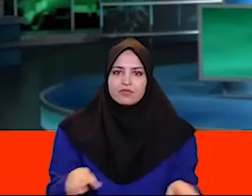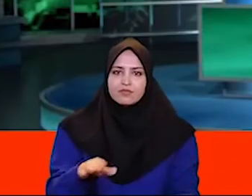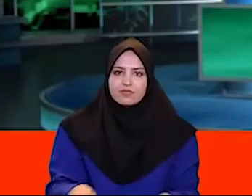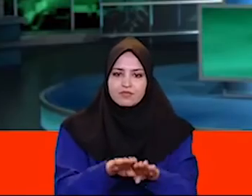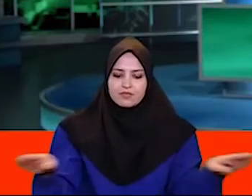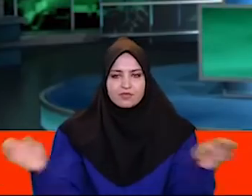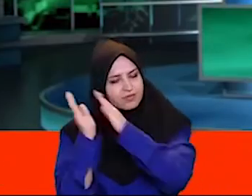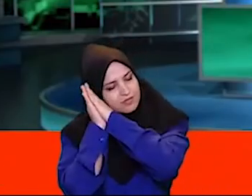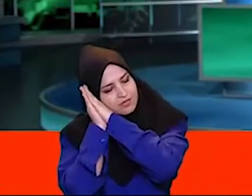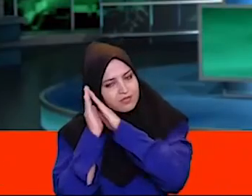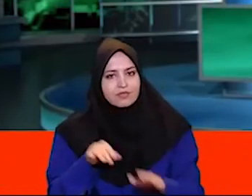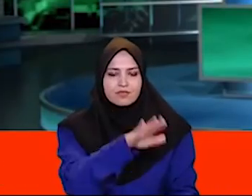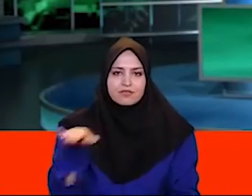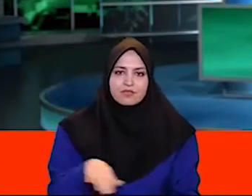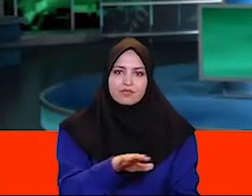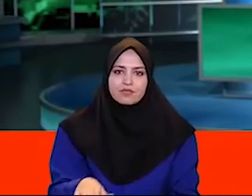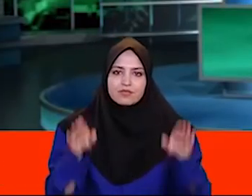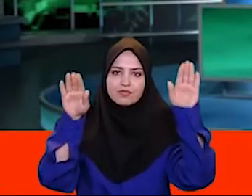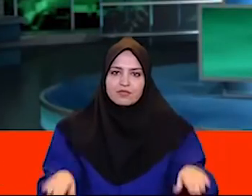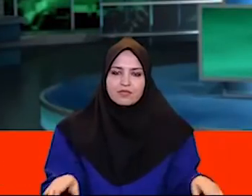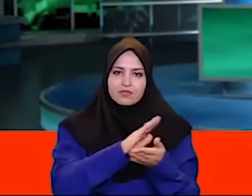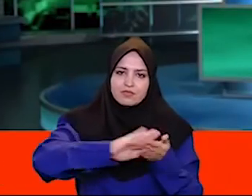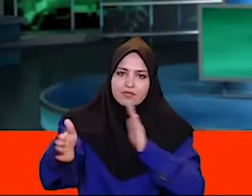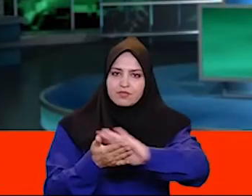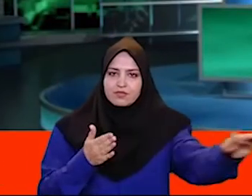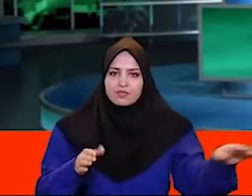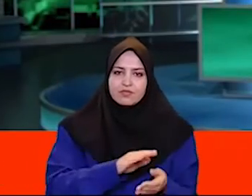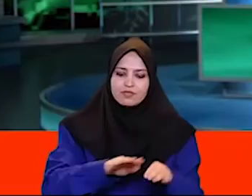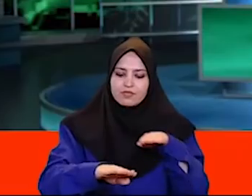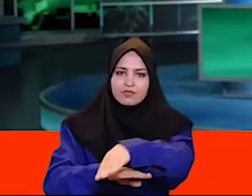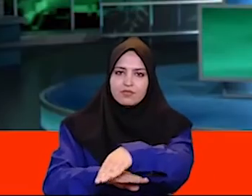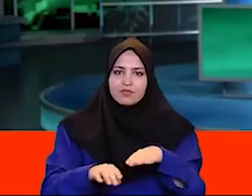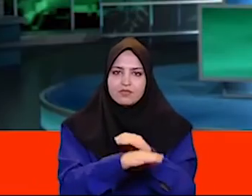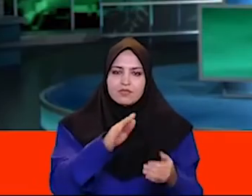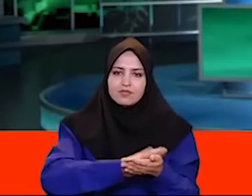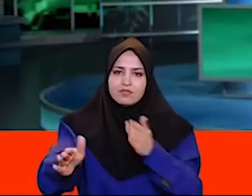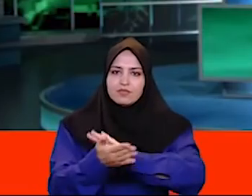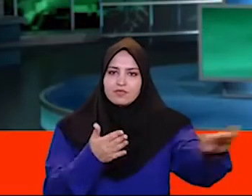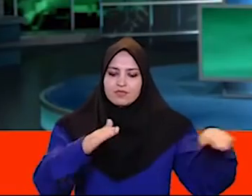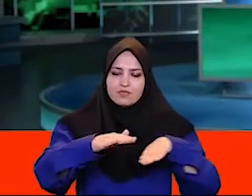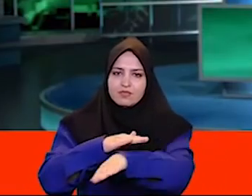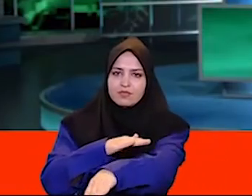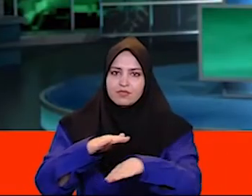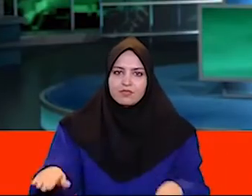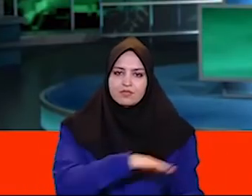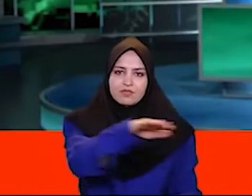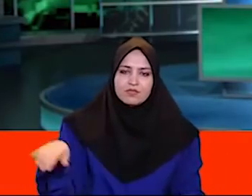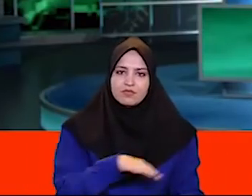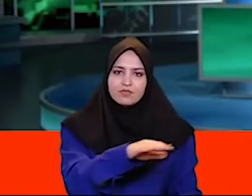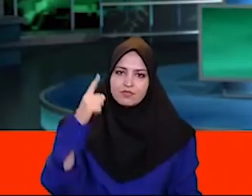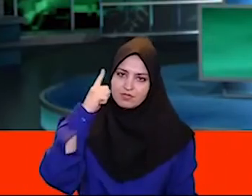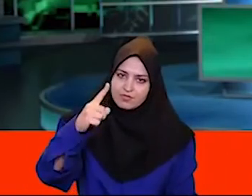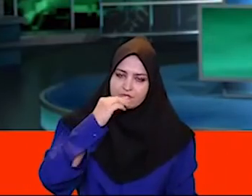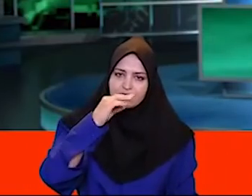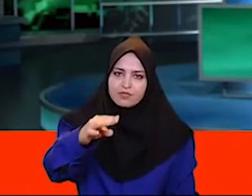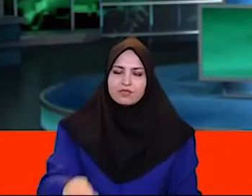همچنین بستر مردم می باشد. بعد از خالی کردن سفره‌های روزمینی، خالی کردن سفره‌های زیرزمینی مردم نیز در دستور